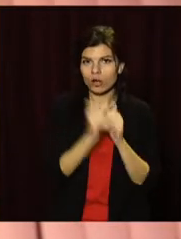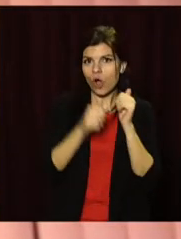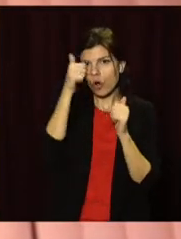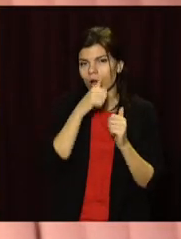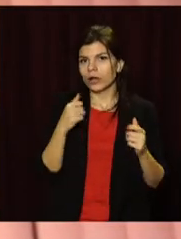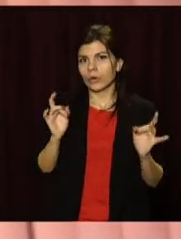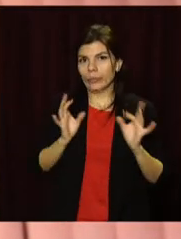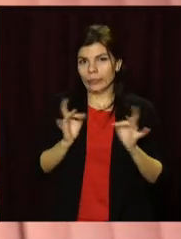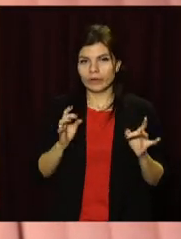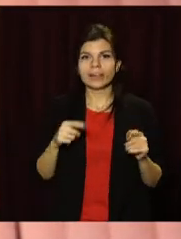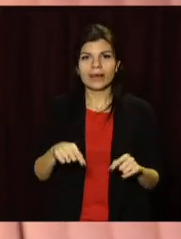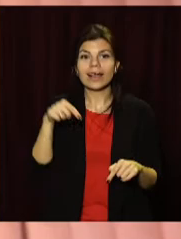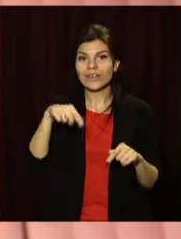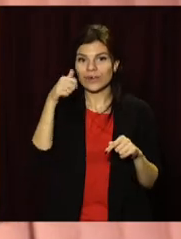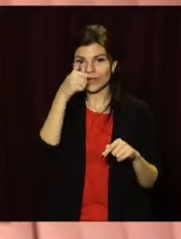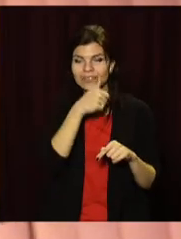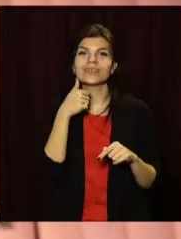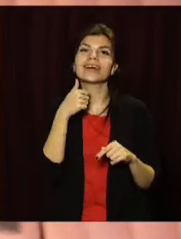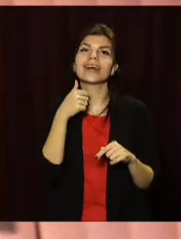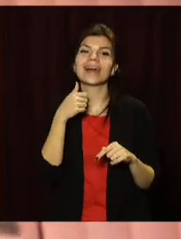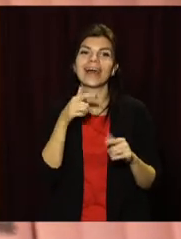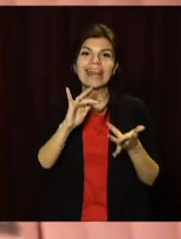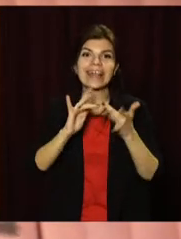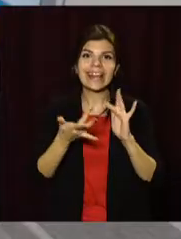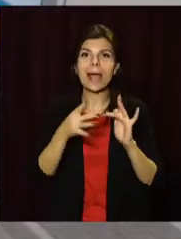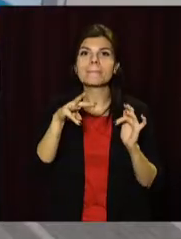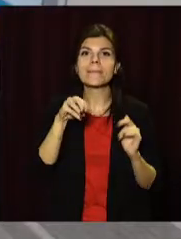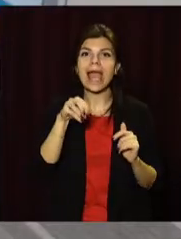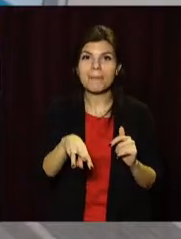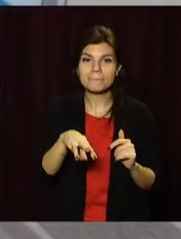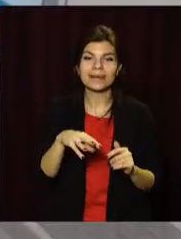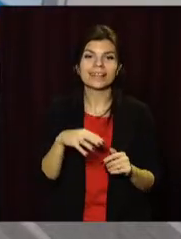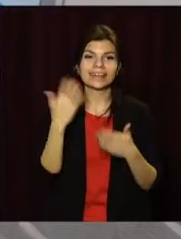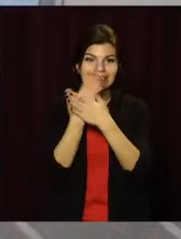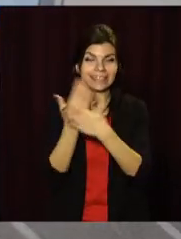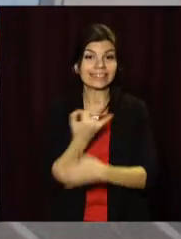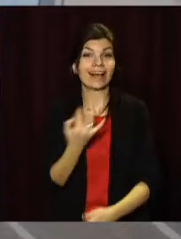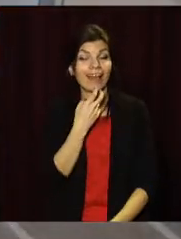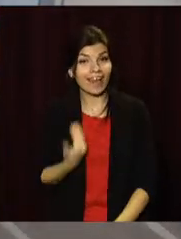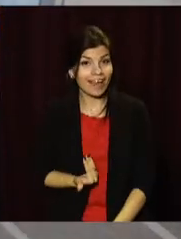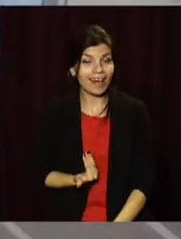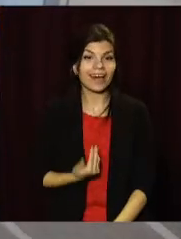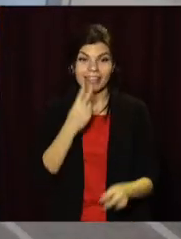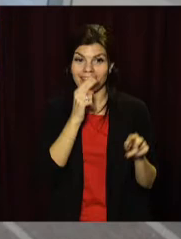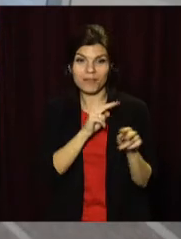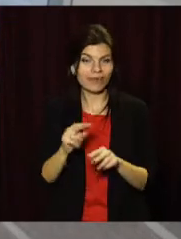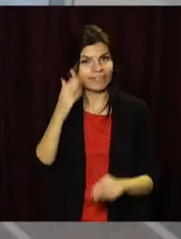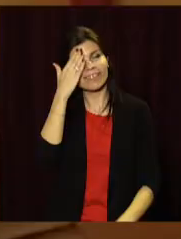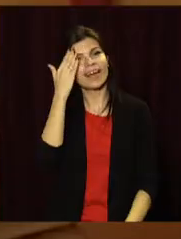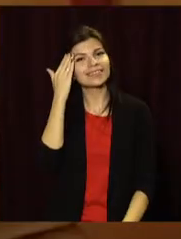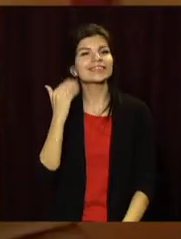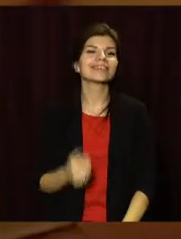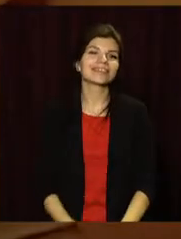протистояння ходять легенди. Їм присвячені численні інтернет-меми – коти і ялинки. За цим спостерігати весело.